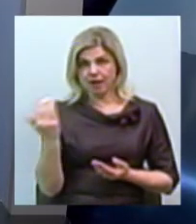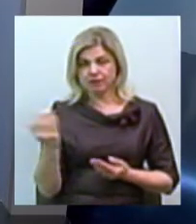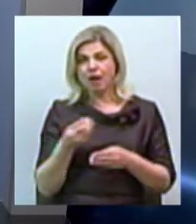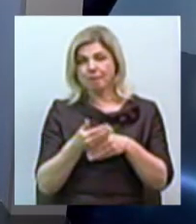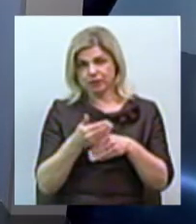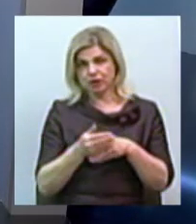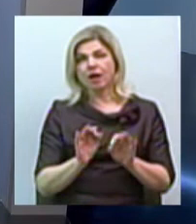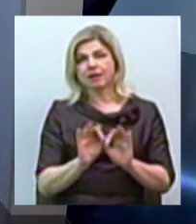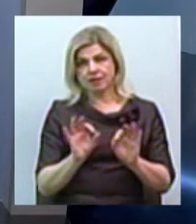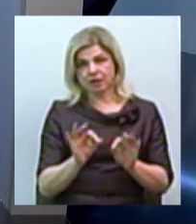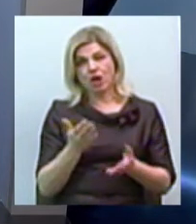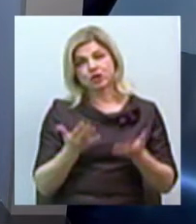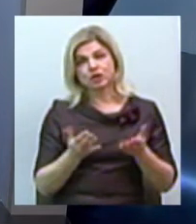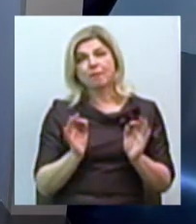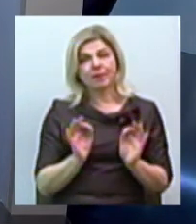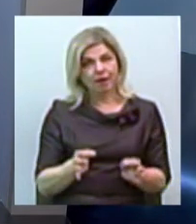чи насправді